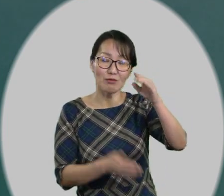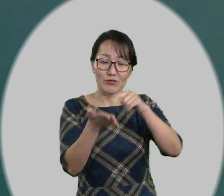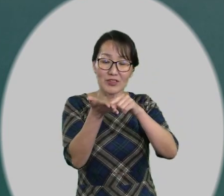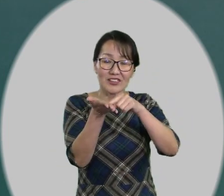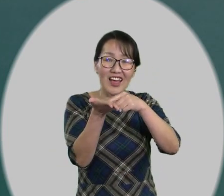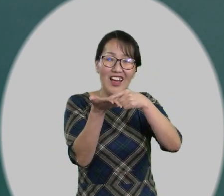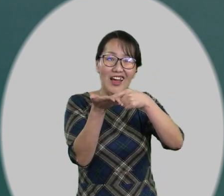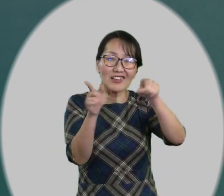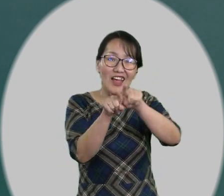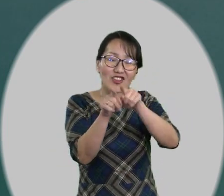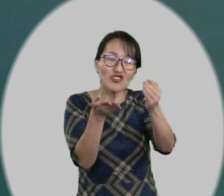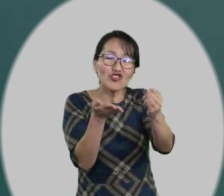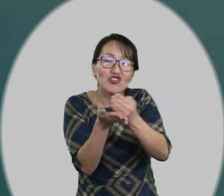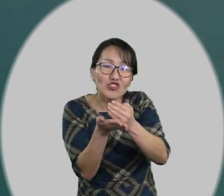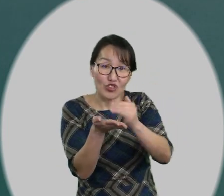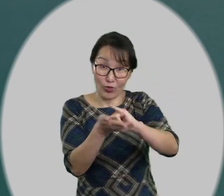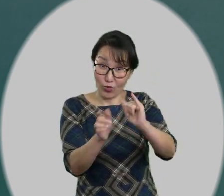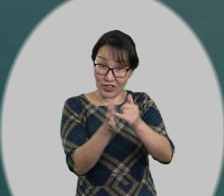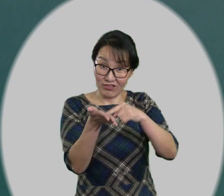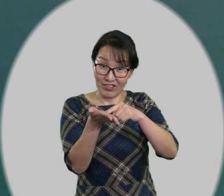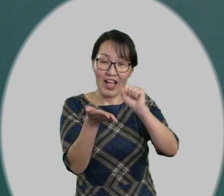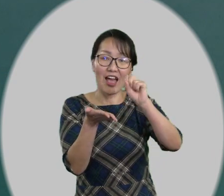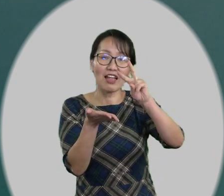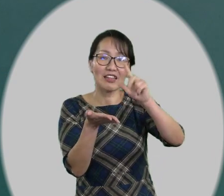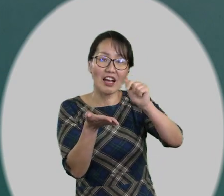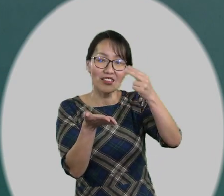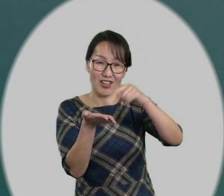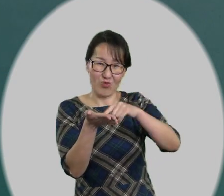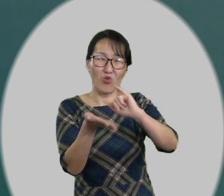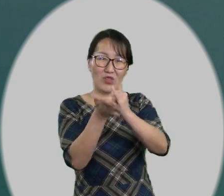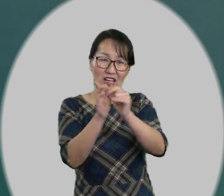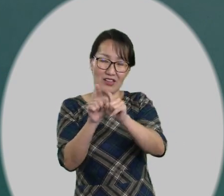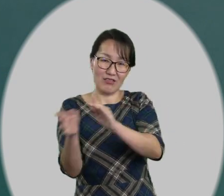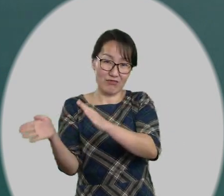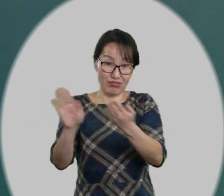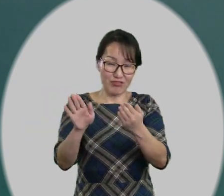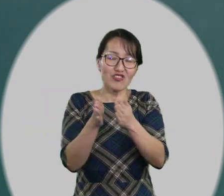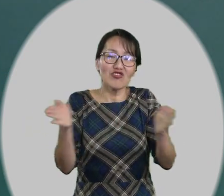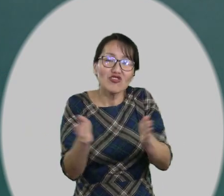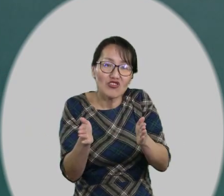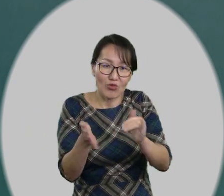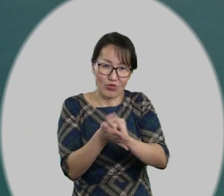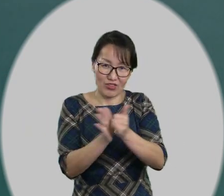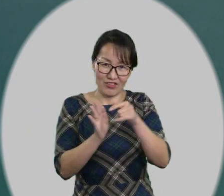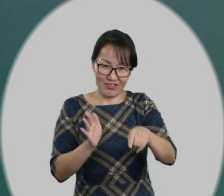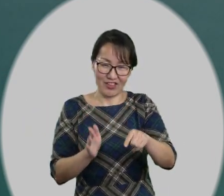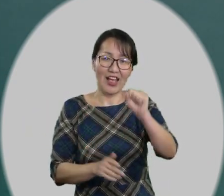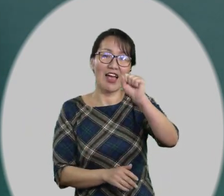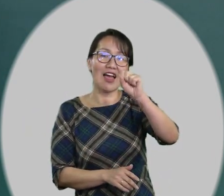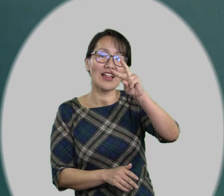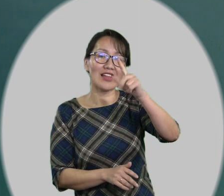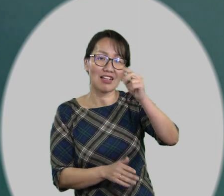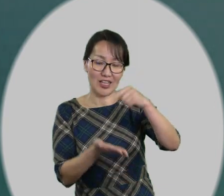мөн жижигхэн гэдэг үгтэй утгын хувьд бол ижилхэн байх нь. За тэгвэл хэлцүүг маань алга дарам.